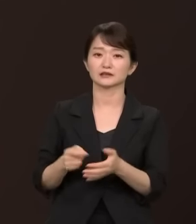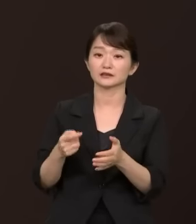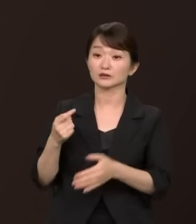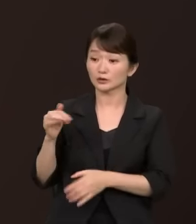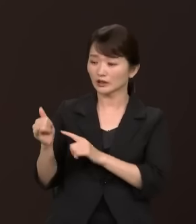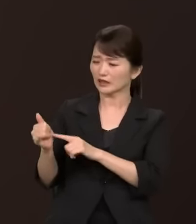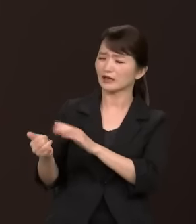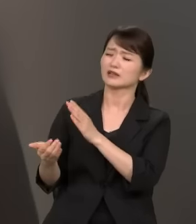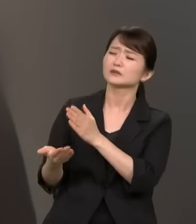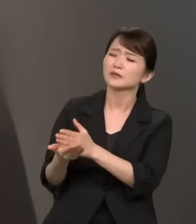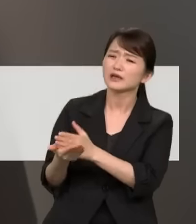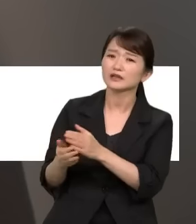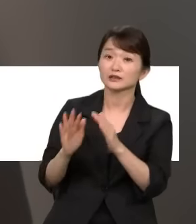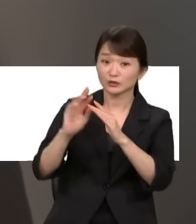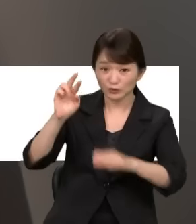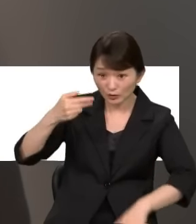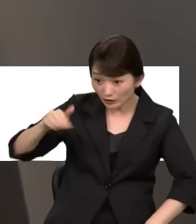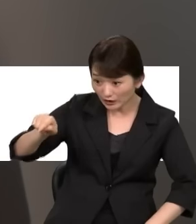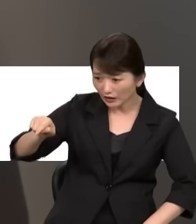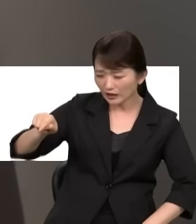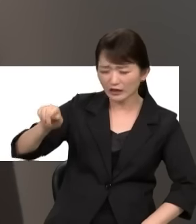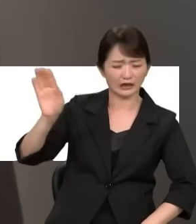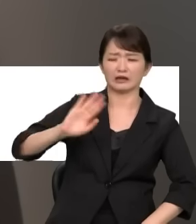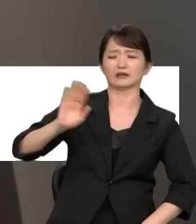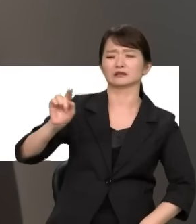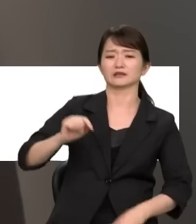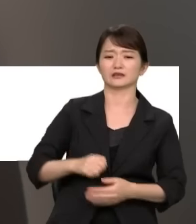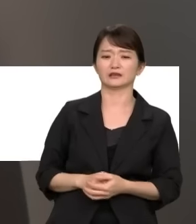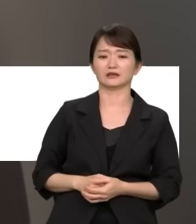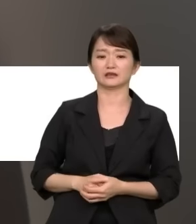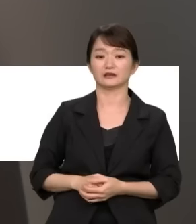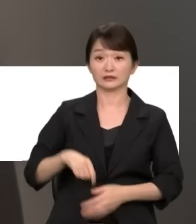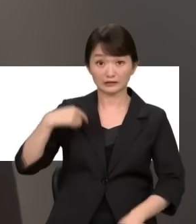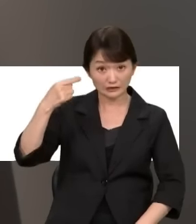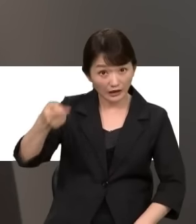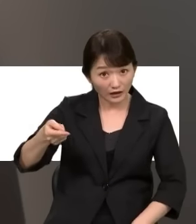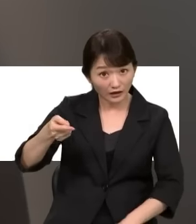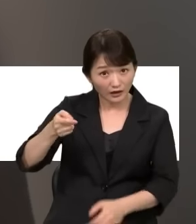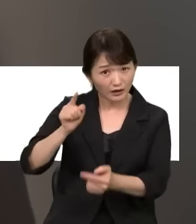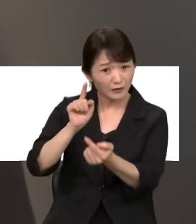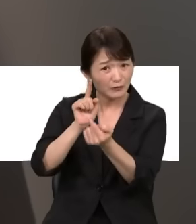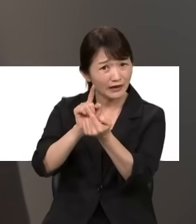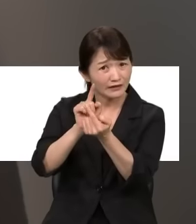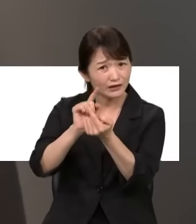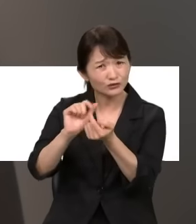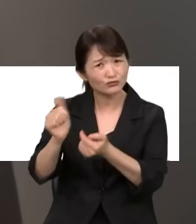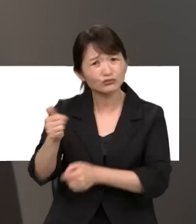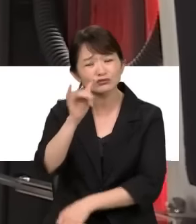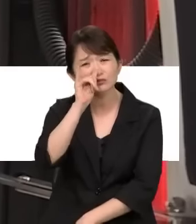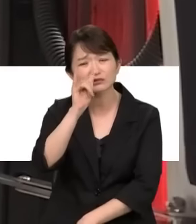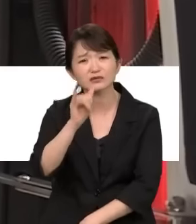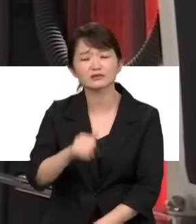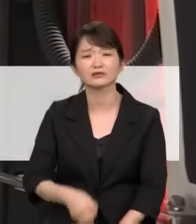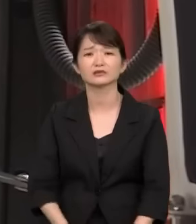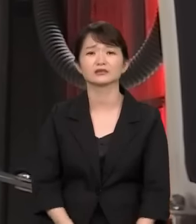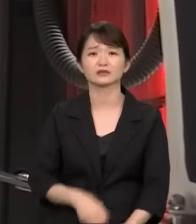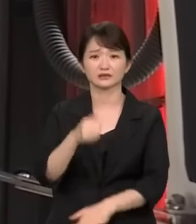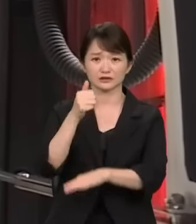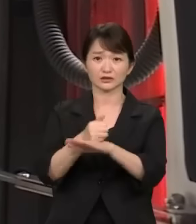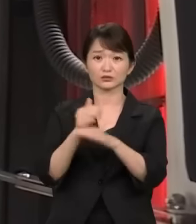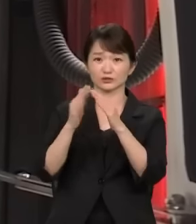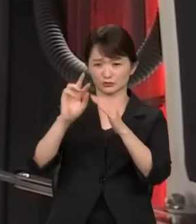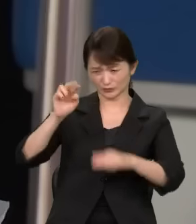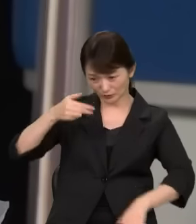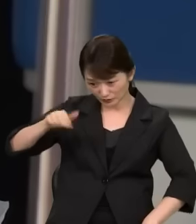말렸습니다. 집으로 돌아가는 건 추천하지 않는다. 다음에 만나는 곳이 장례식장일 수도 있다. 결국 집으로